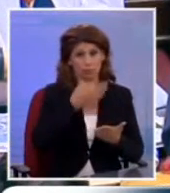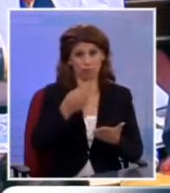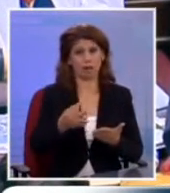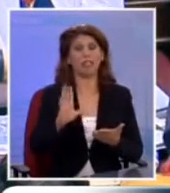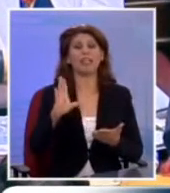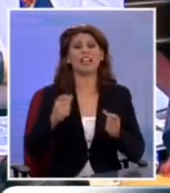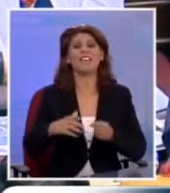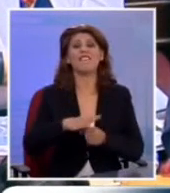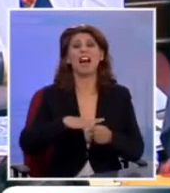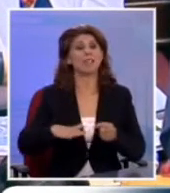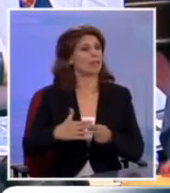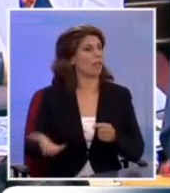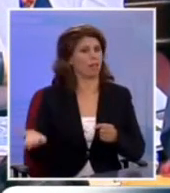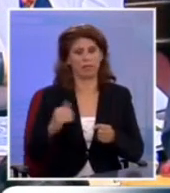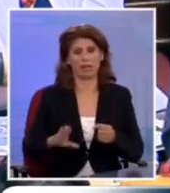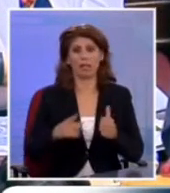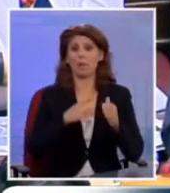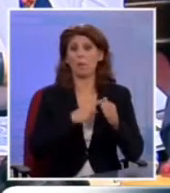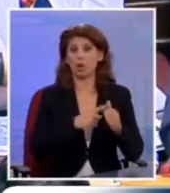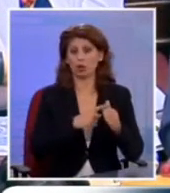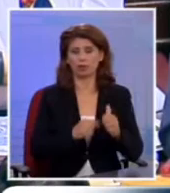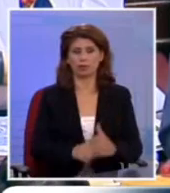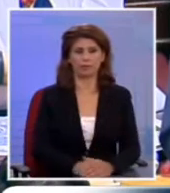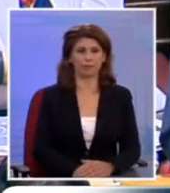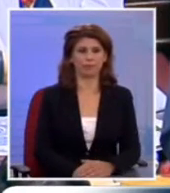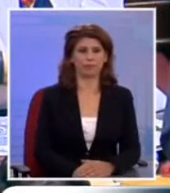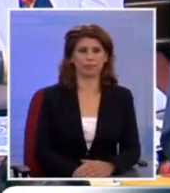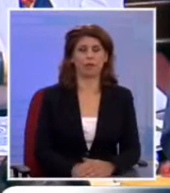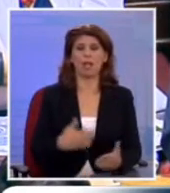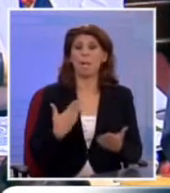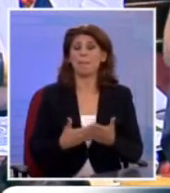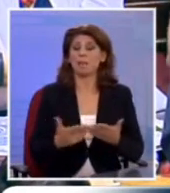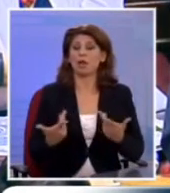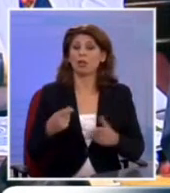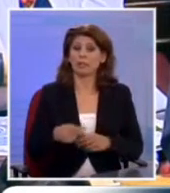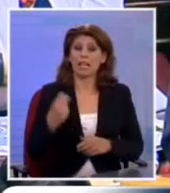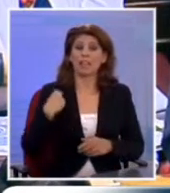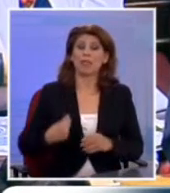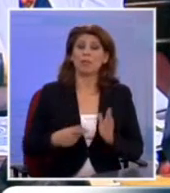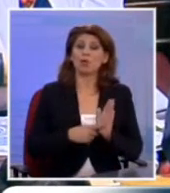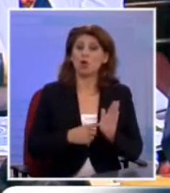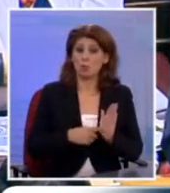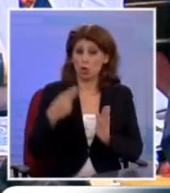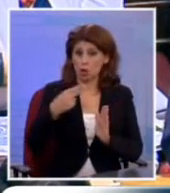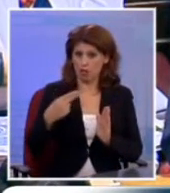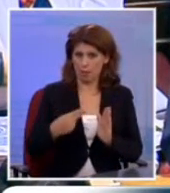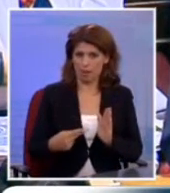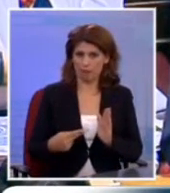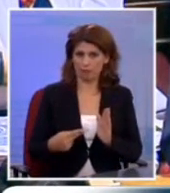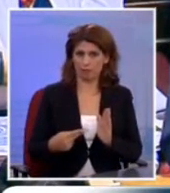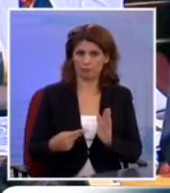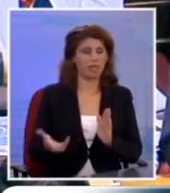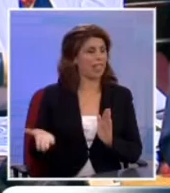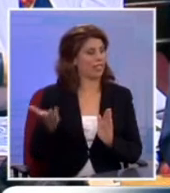ευσταθεί. Πρώτον, το επιχείρημα ότι πρόκειται για δημοσιονομικό ζήτημα